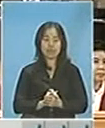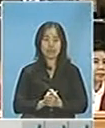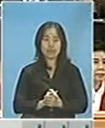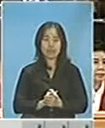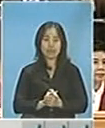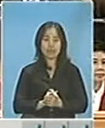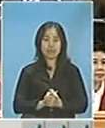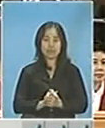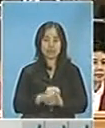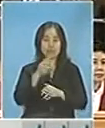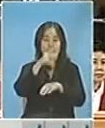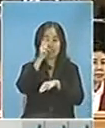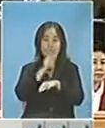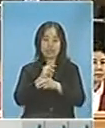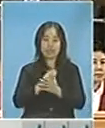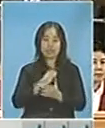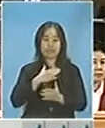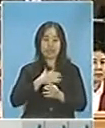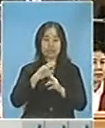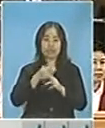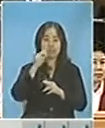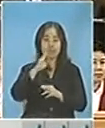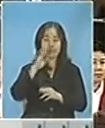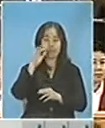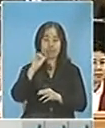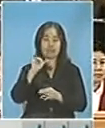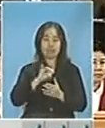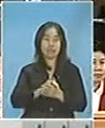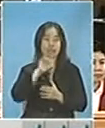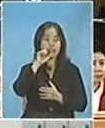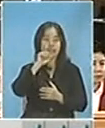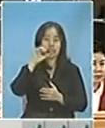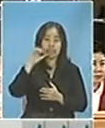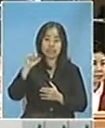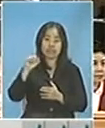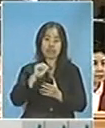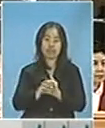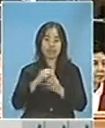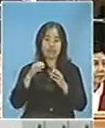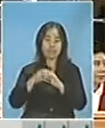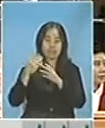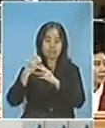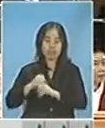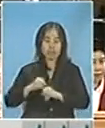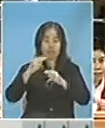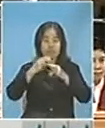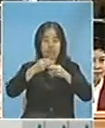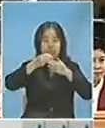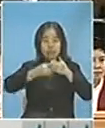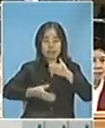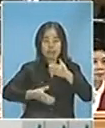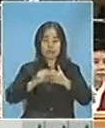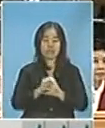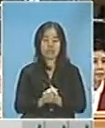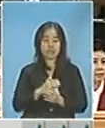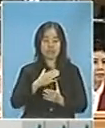ครับกับเรียนท่านประธานสภาที่เคารพครับบุญยอดสุขถิ่นไทยสมาชิกสภาผู้แทนราษฎรพรรคประชาธิปัตย์ระบบบัญชีรายชื่อครับต้อง